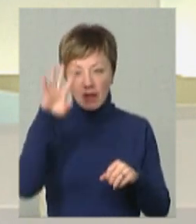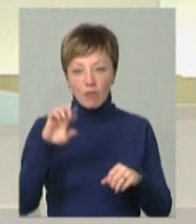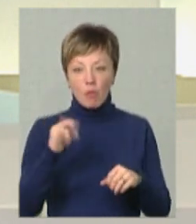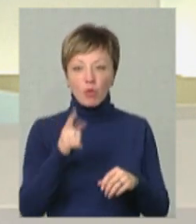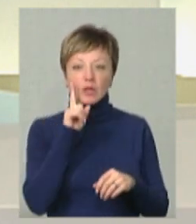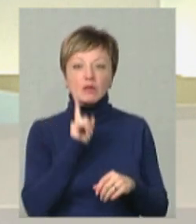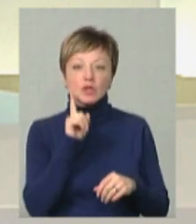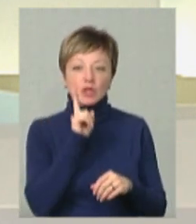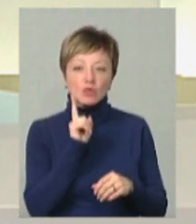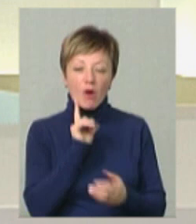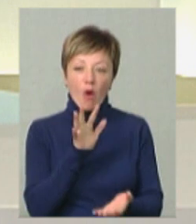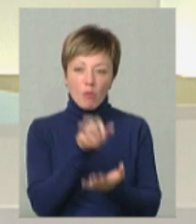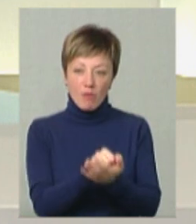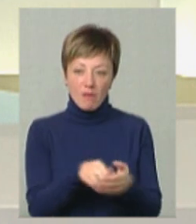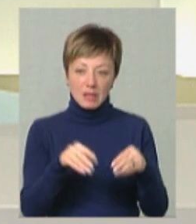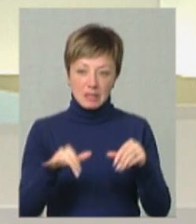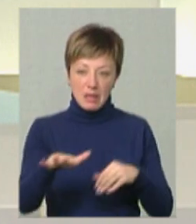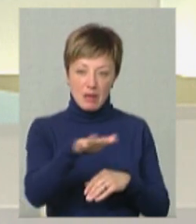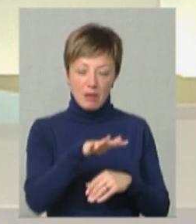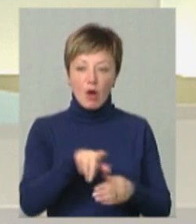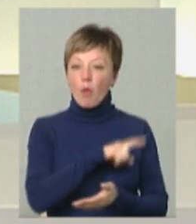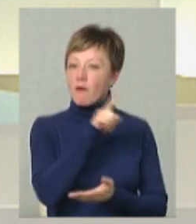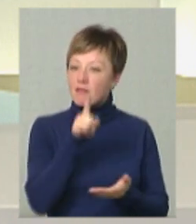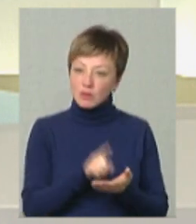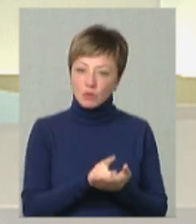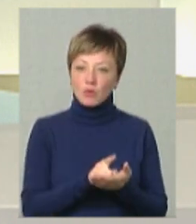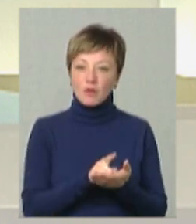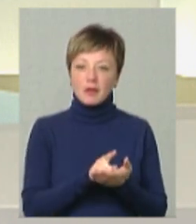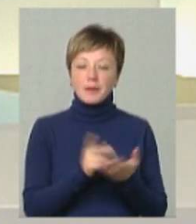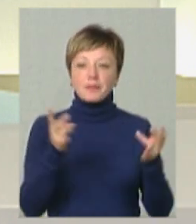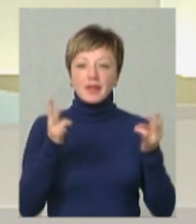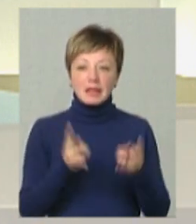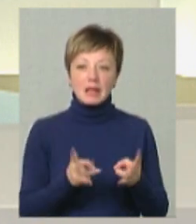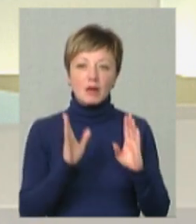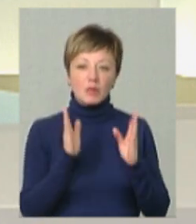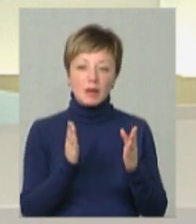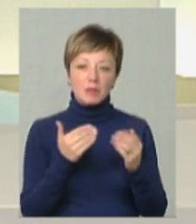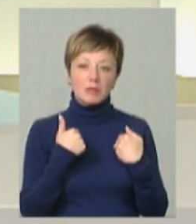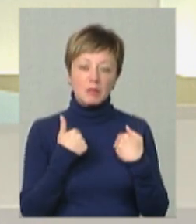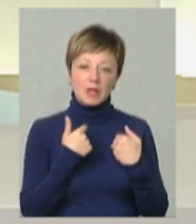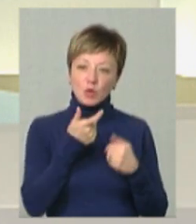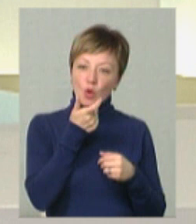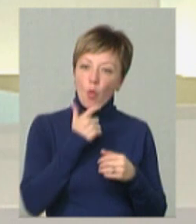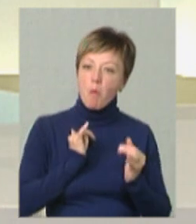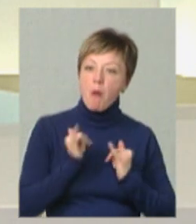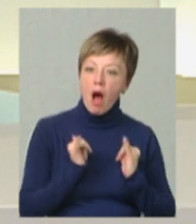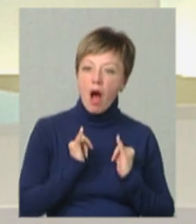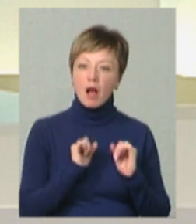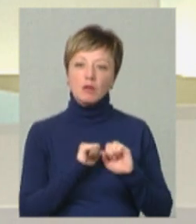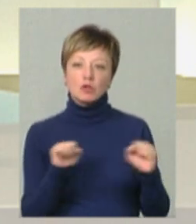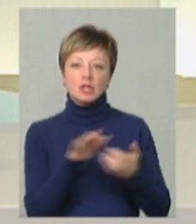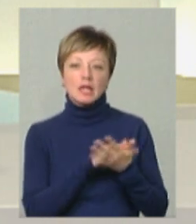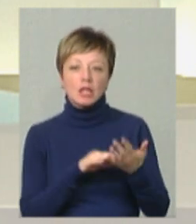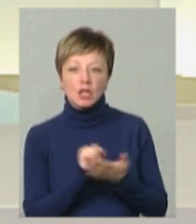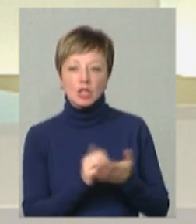випадку тимчасово окуповані землі, обов'язково треба буде, от ми дуже гуманні, ми кажемо, не можна нищити,